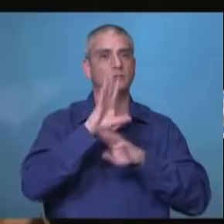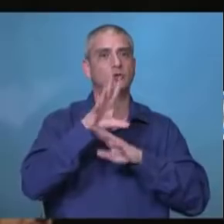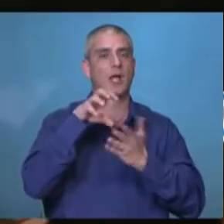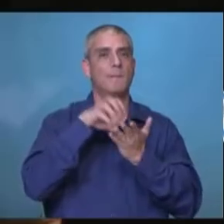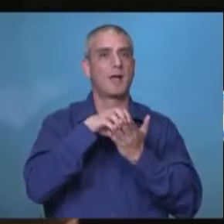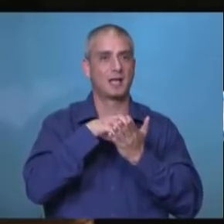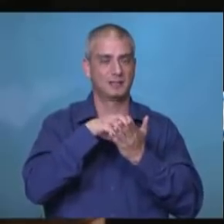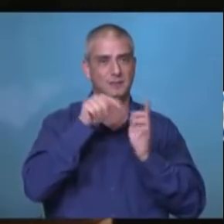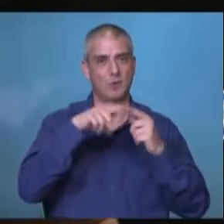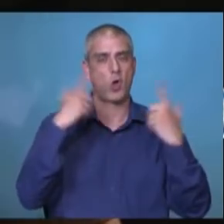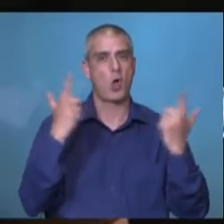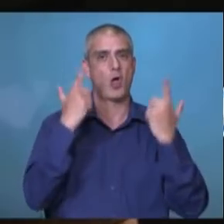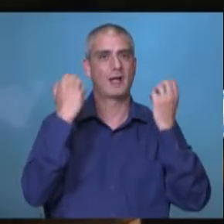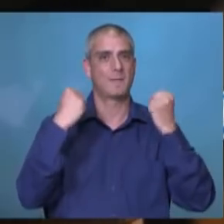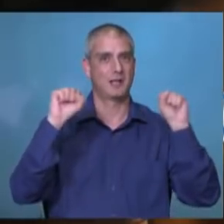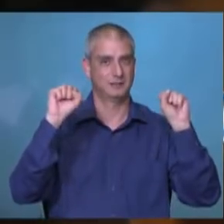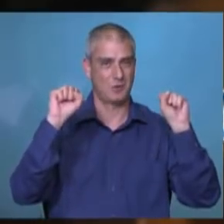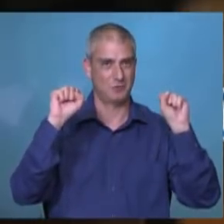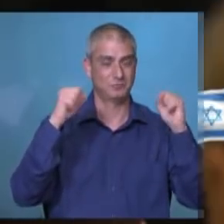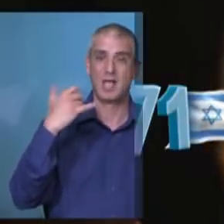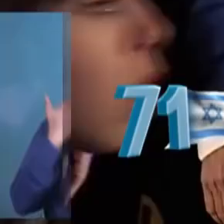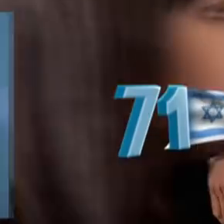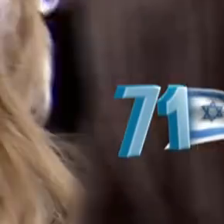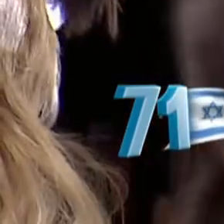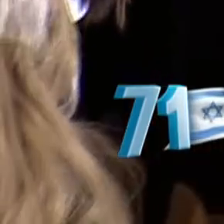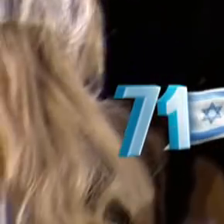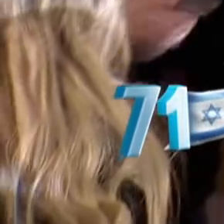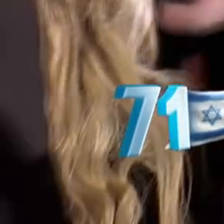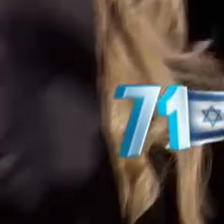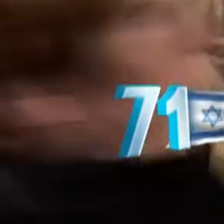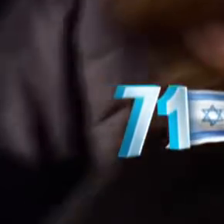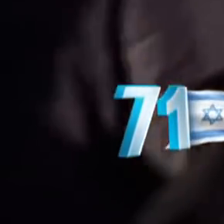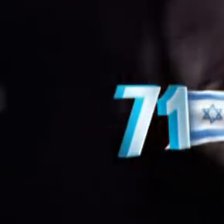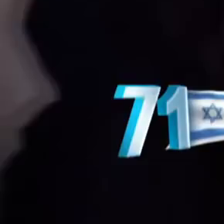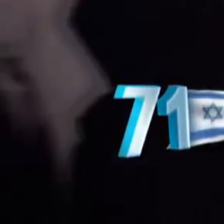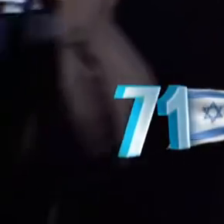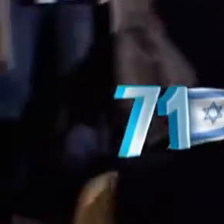המרכזי, כאן חוגגים עצמאות. עכשיו אליך, ערן זינגר, טקס המסועות בהר הרצל.